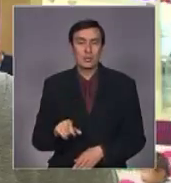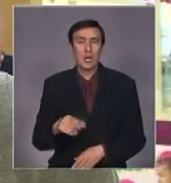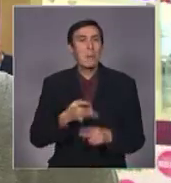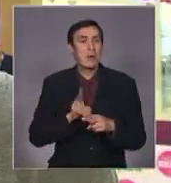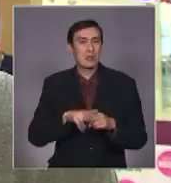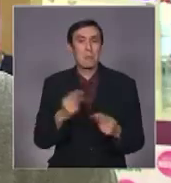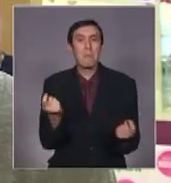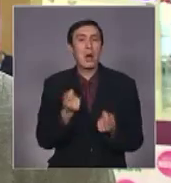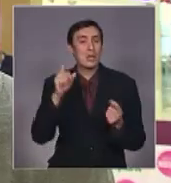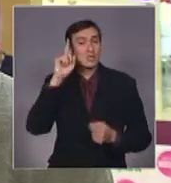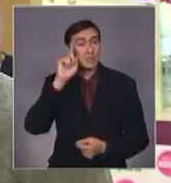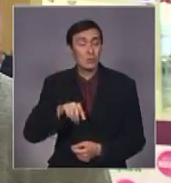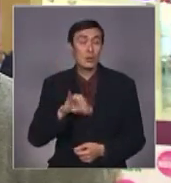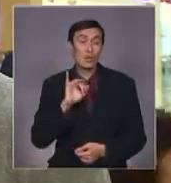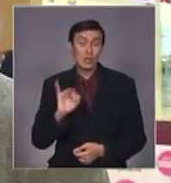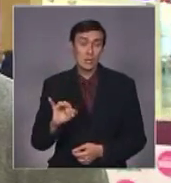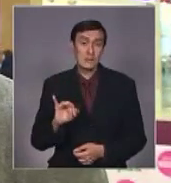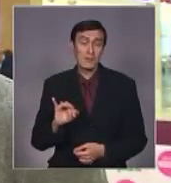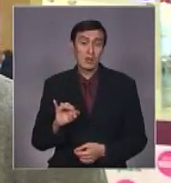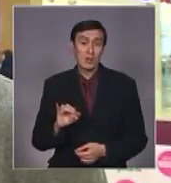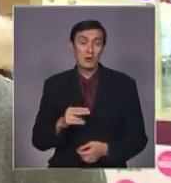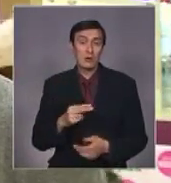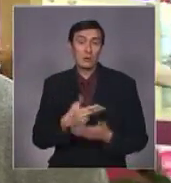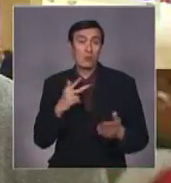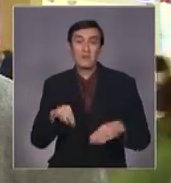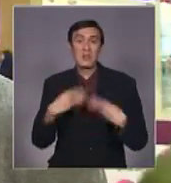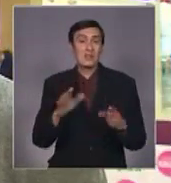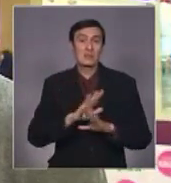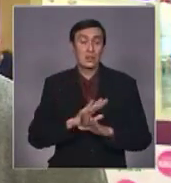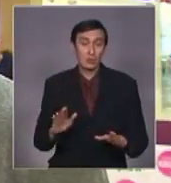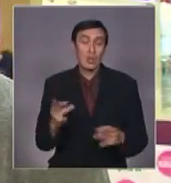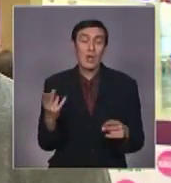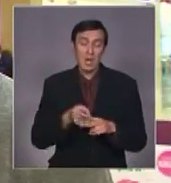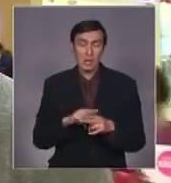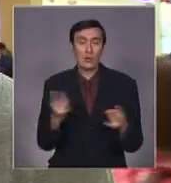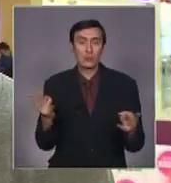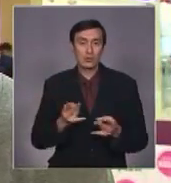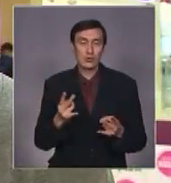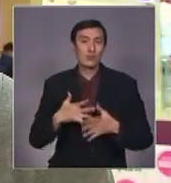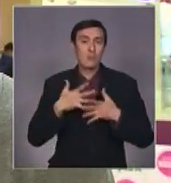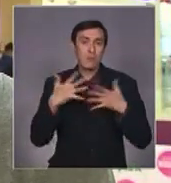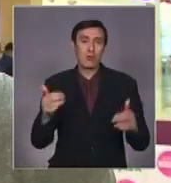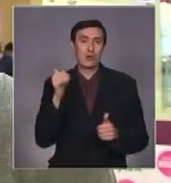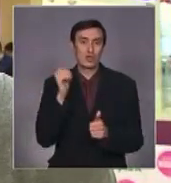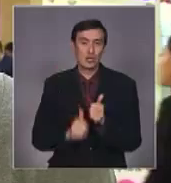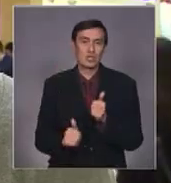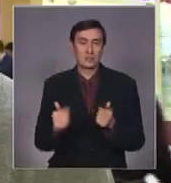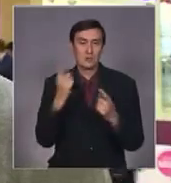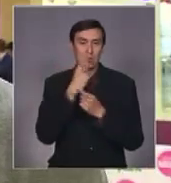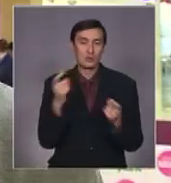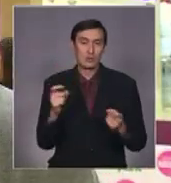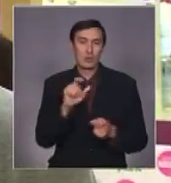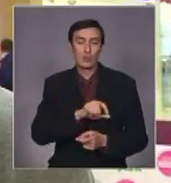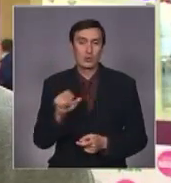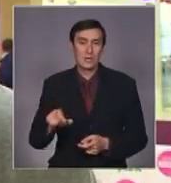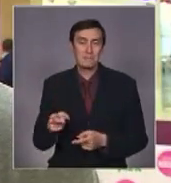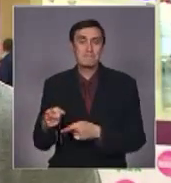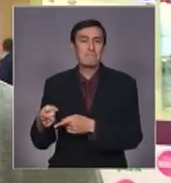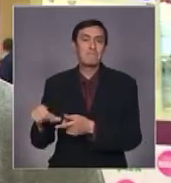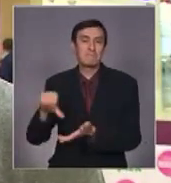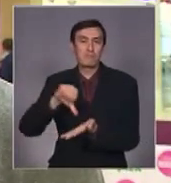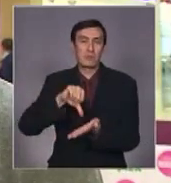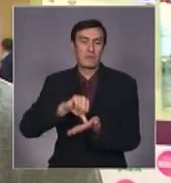этом знают и не сдают кровь. Мне кажется, это надо делать как можно чаще, чтобы больше привлечь